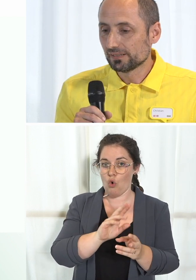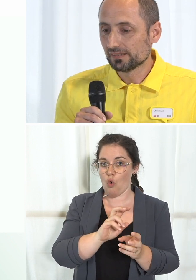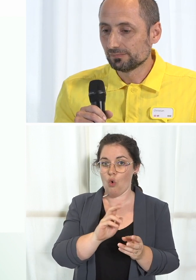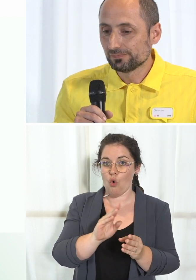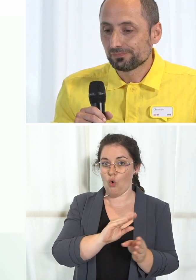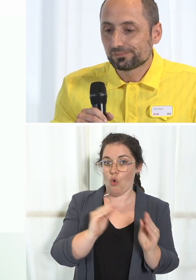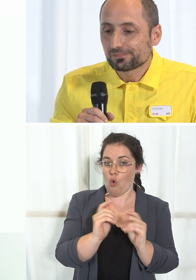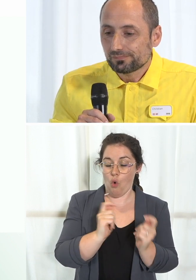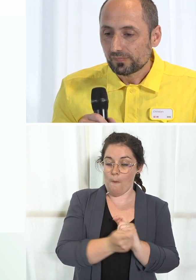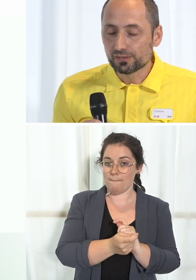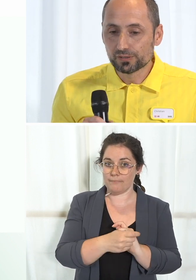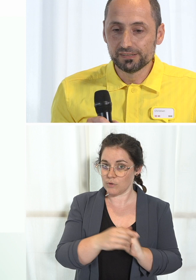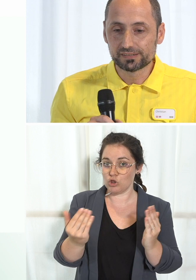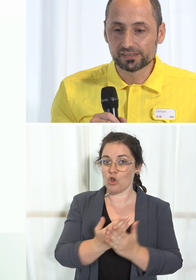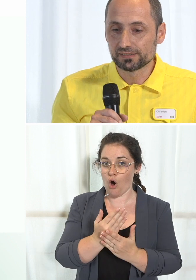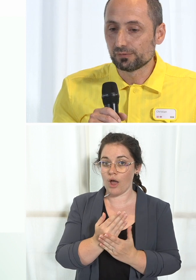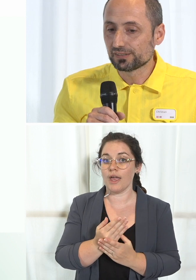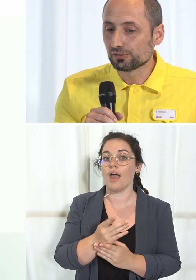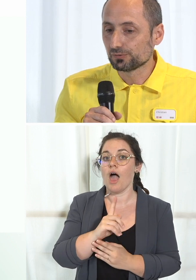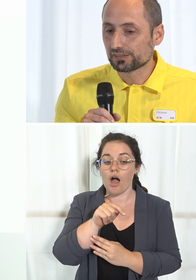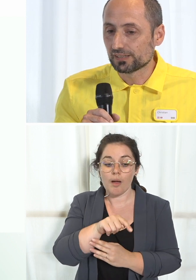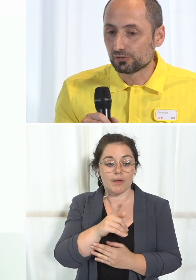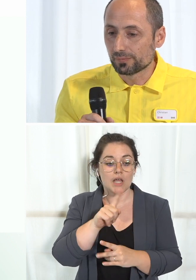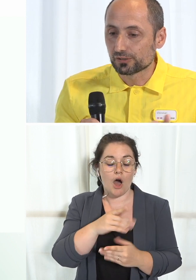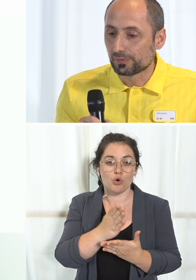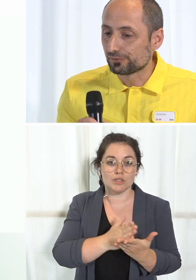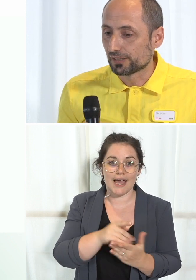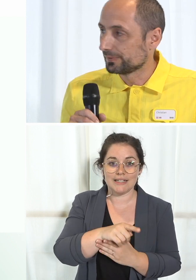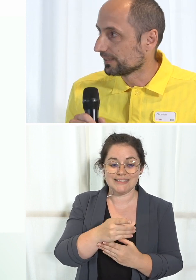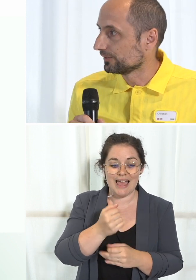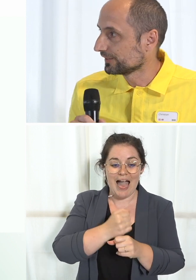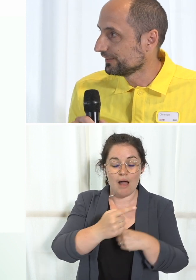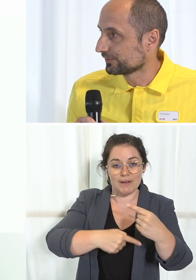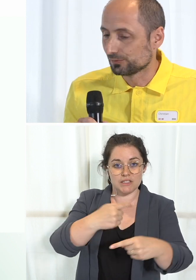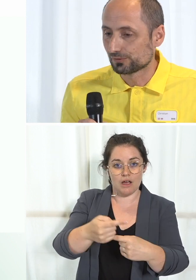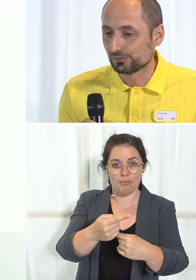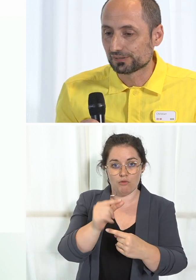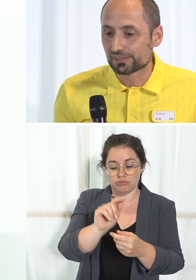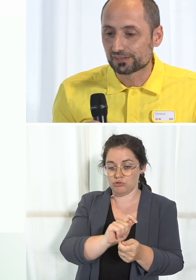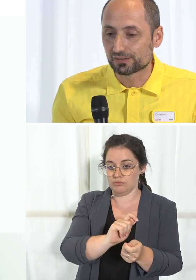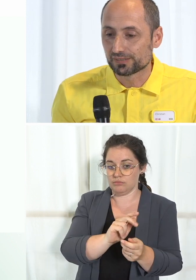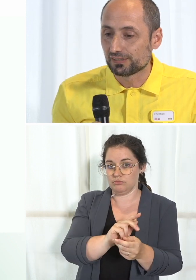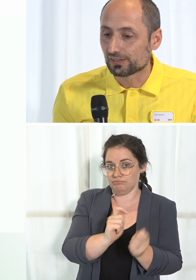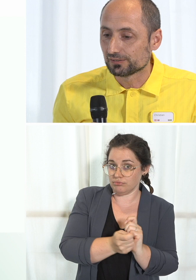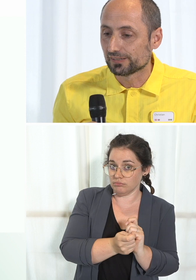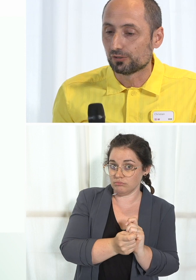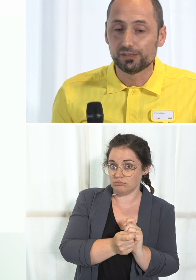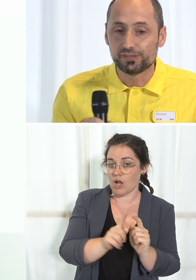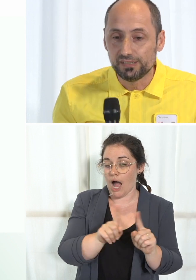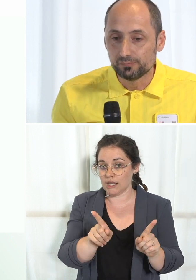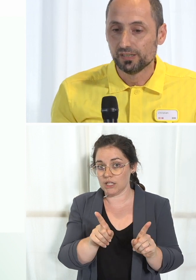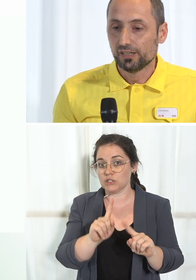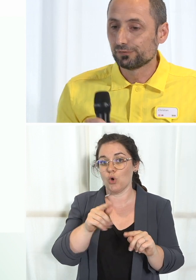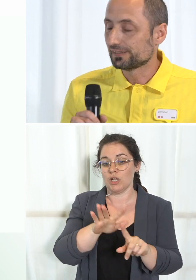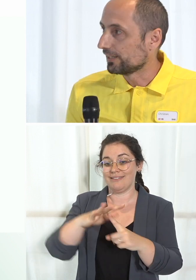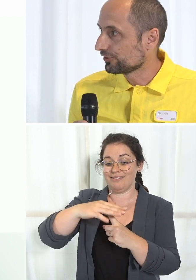Aber da ist teilweise auch so, dass der Arbeitsablauf halt ein bisschen anders ist und dass man sich dann halt auch im